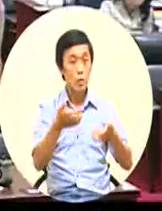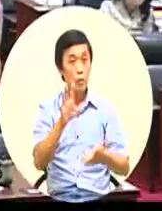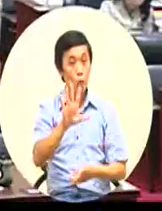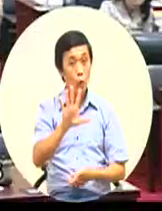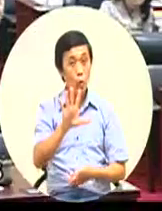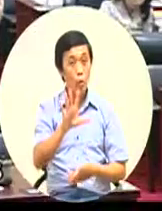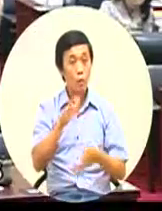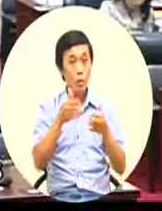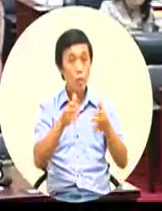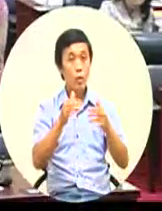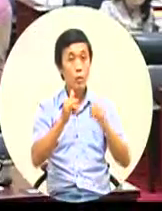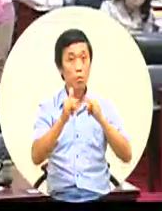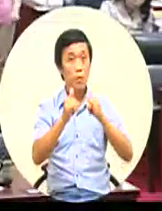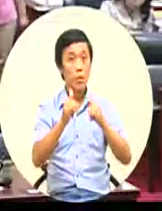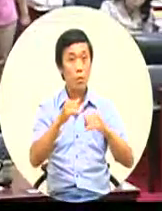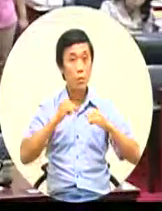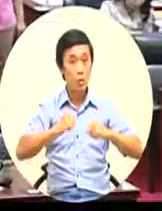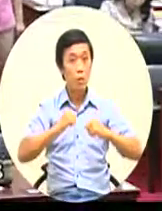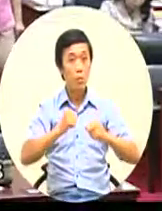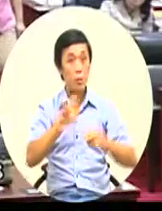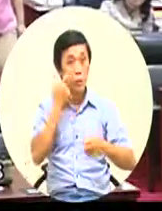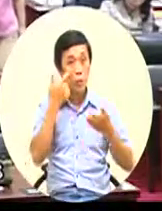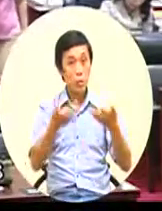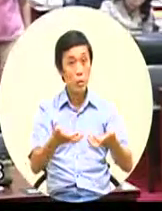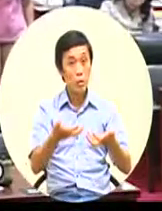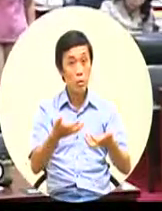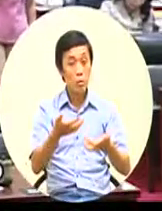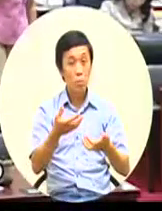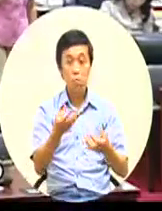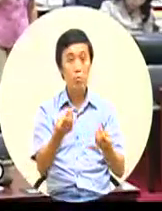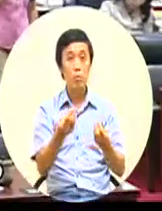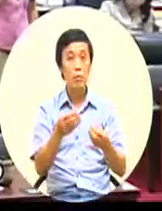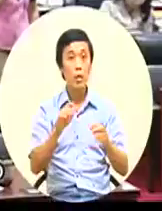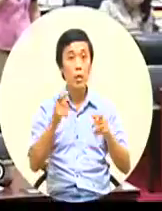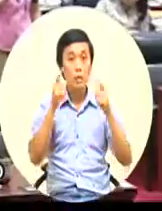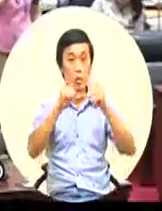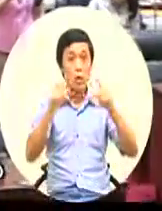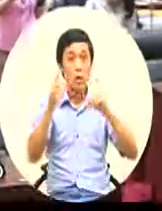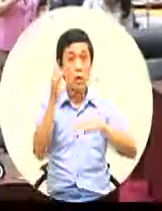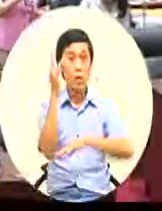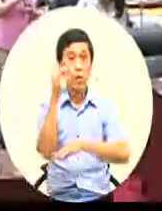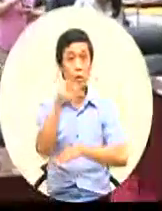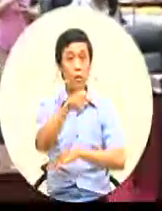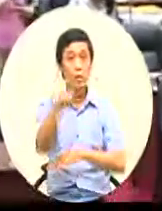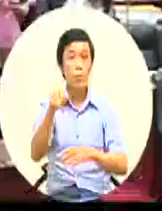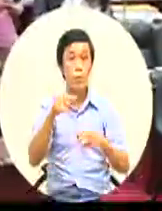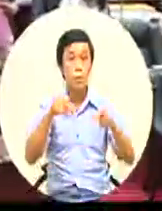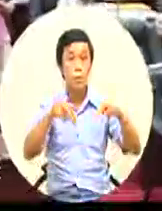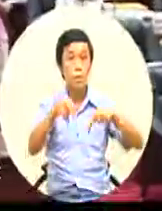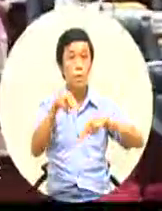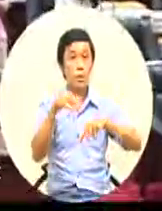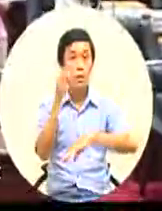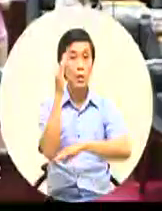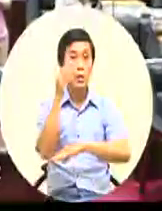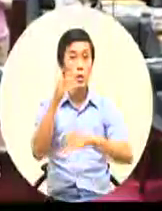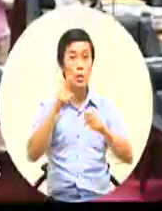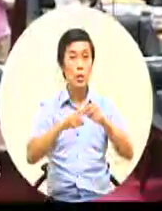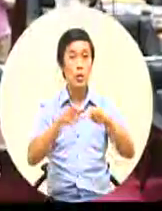命抗伫干来，搁剩30秒就好。安大修这几工，行政中心编